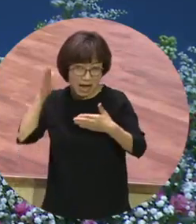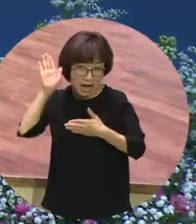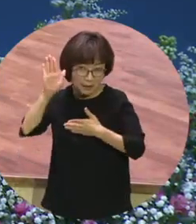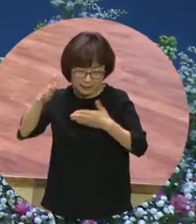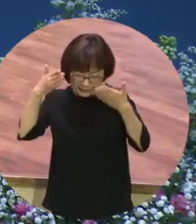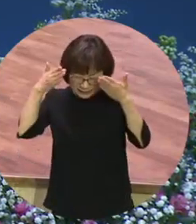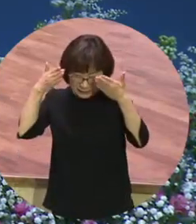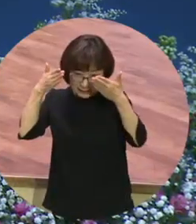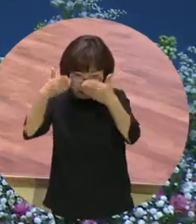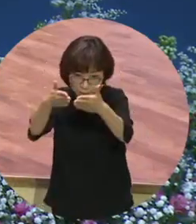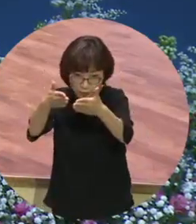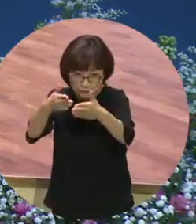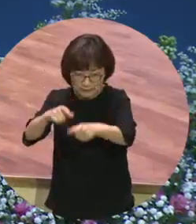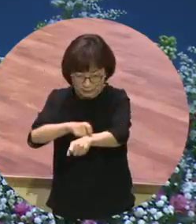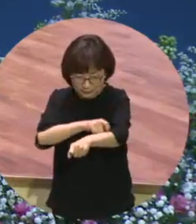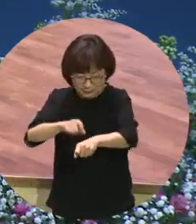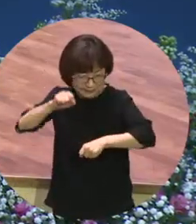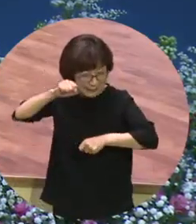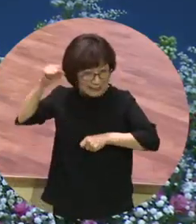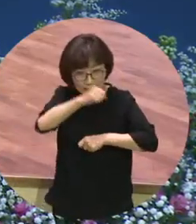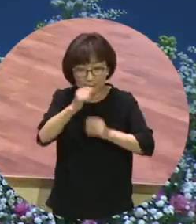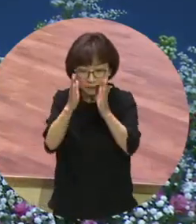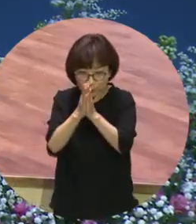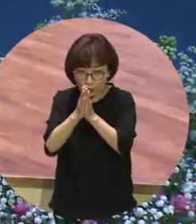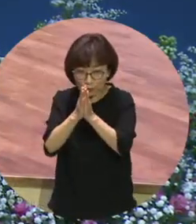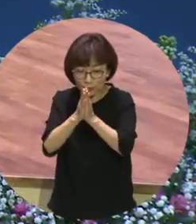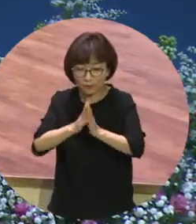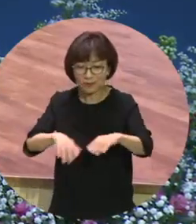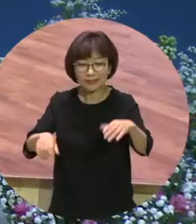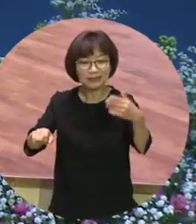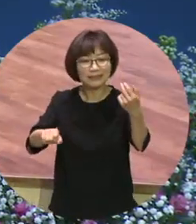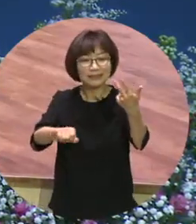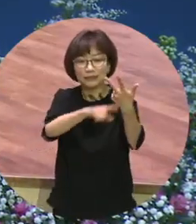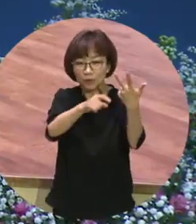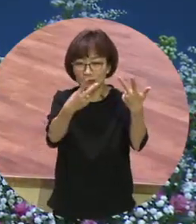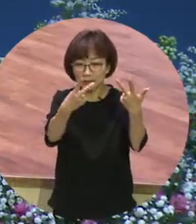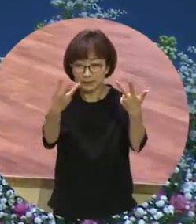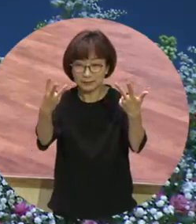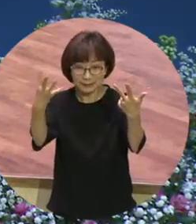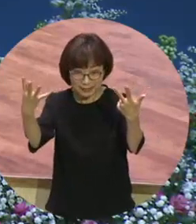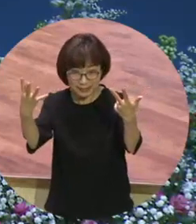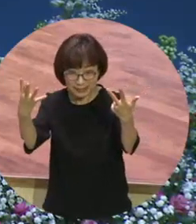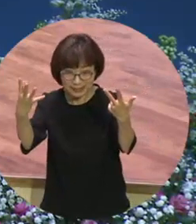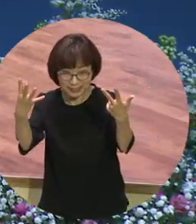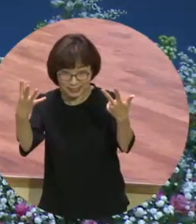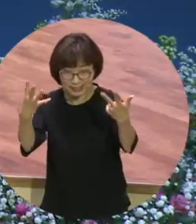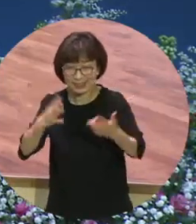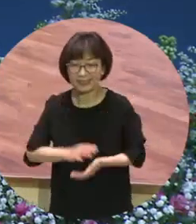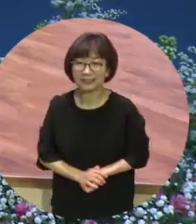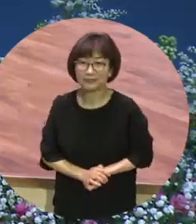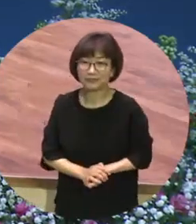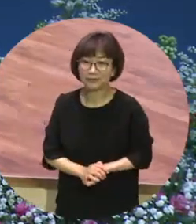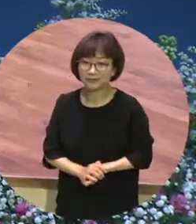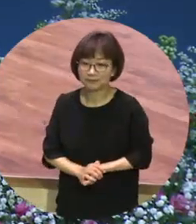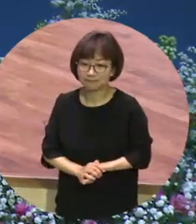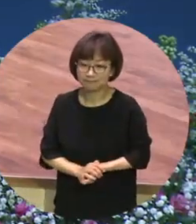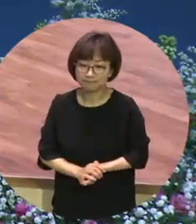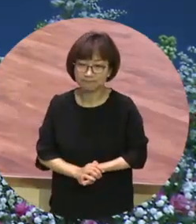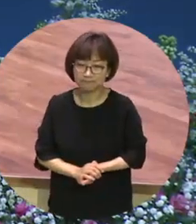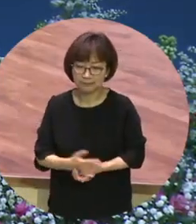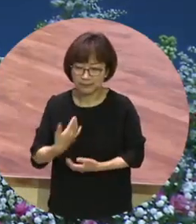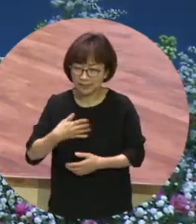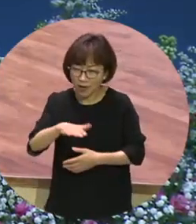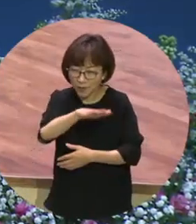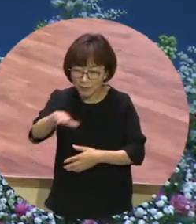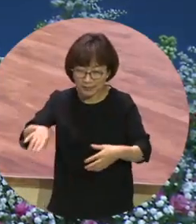시작되는 7월 첫 주는 1년의 절반을 이제 지나고 하반기 시작되는 시점입니다. 연초에